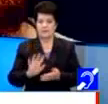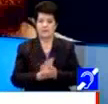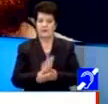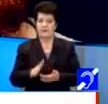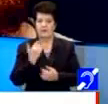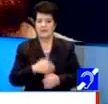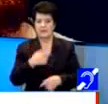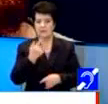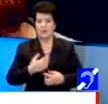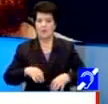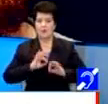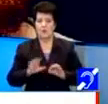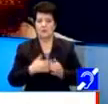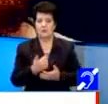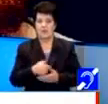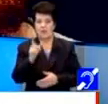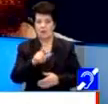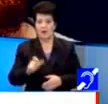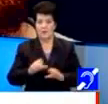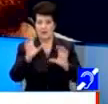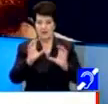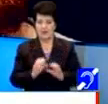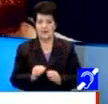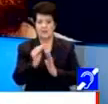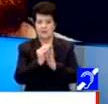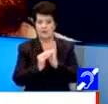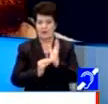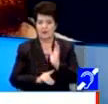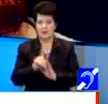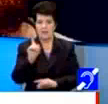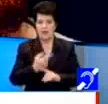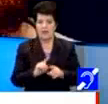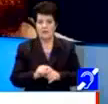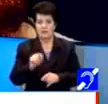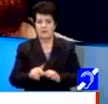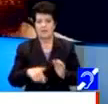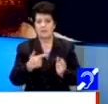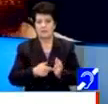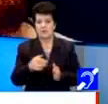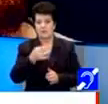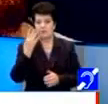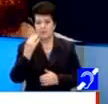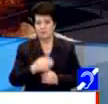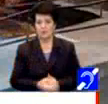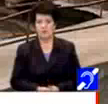afirmă Procuratura Generală. Oamenii legii au demarat o anchetă pe tema poluării aerului și apei din capitala Republicii